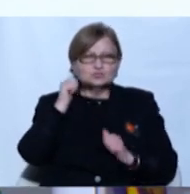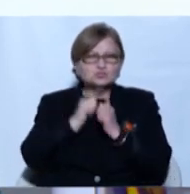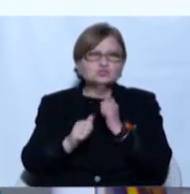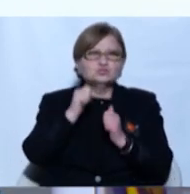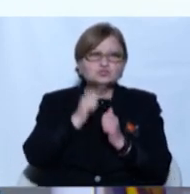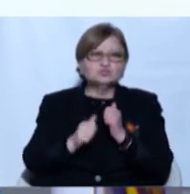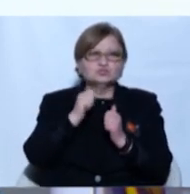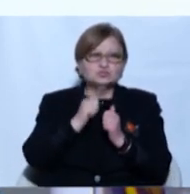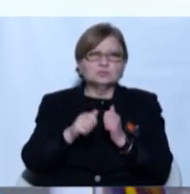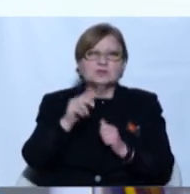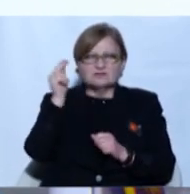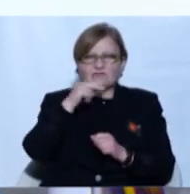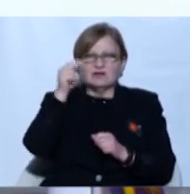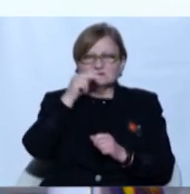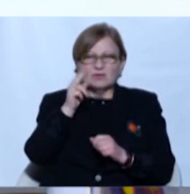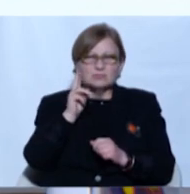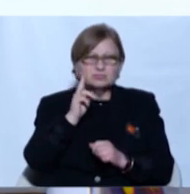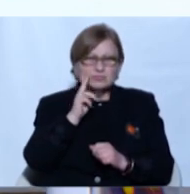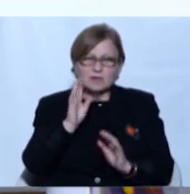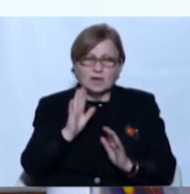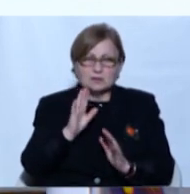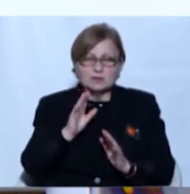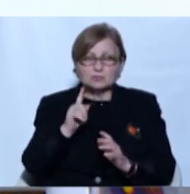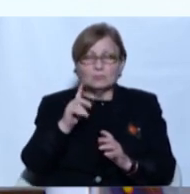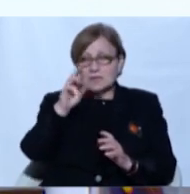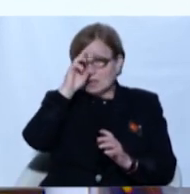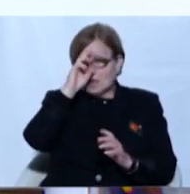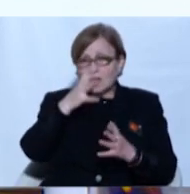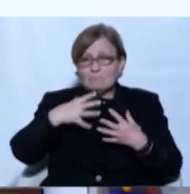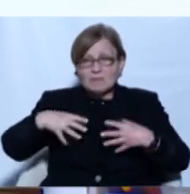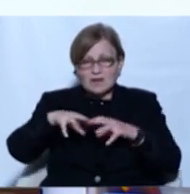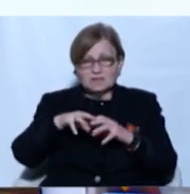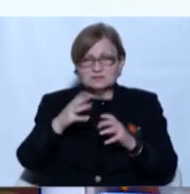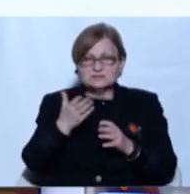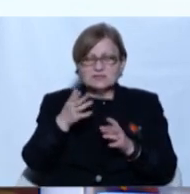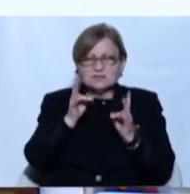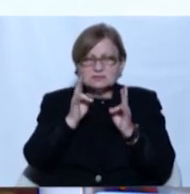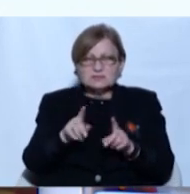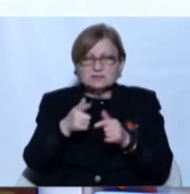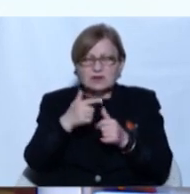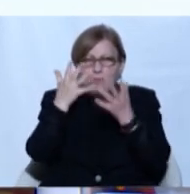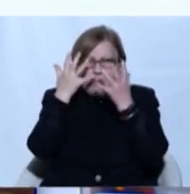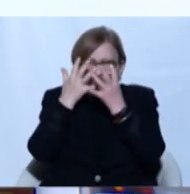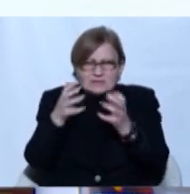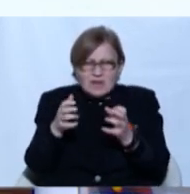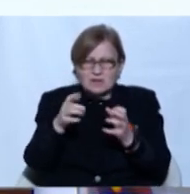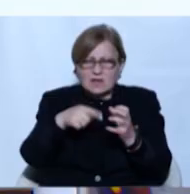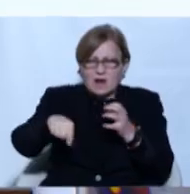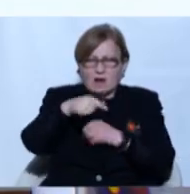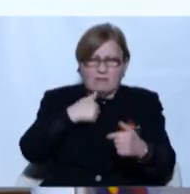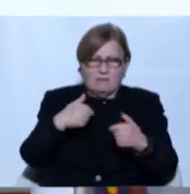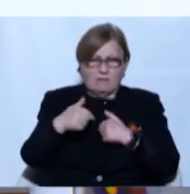იმ ბელადივით კი არ მოუწოდებს არამედ ის ამოს რომ ქვეყანას დაბნელებულ ქვეყანას მხოლოდ ეს გახსნის, მხოლოდ ესე